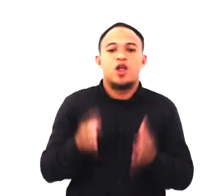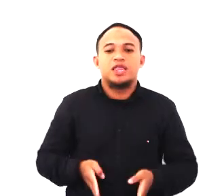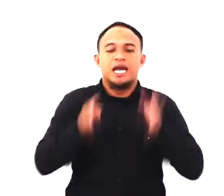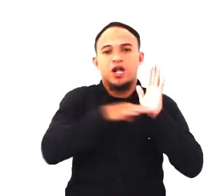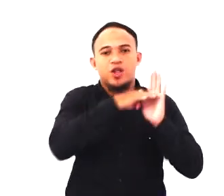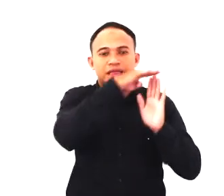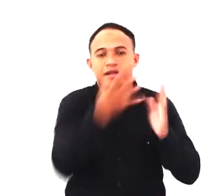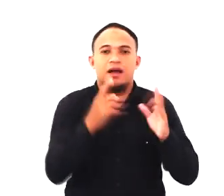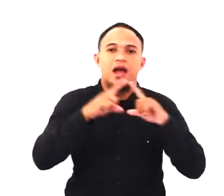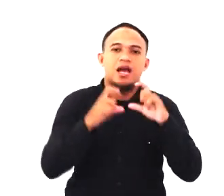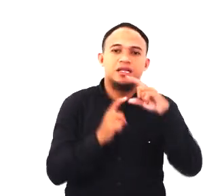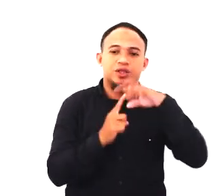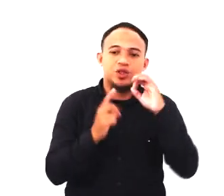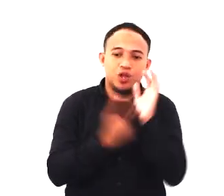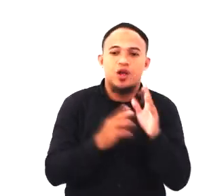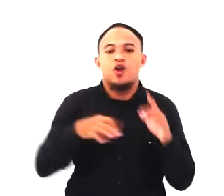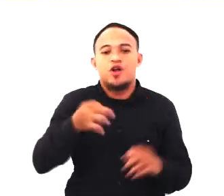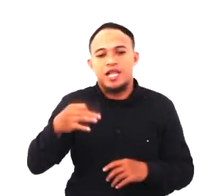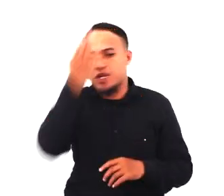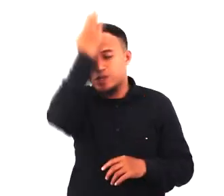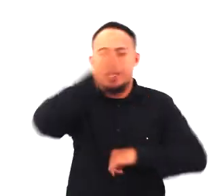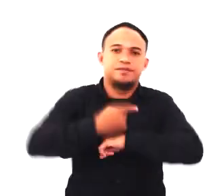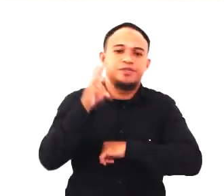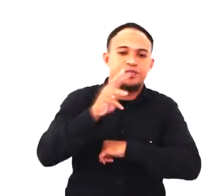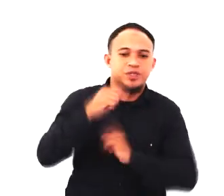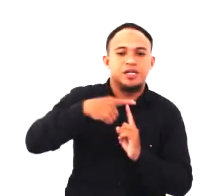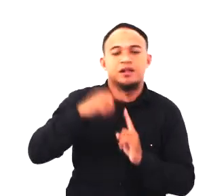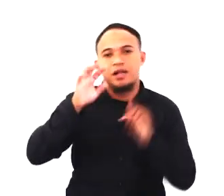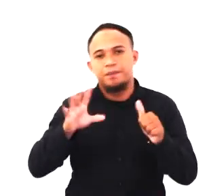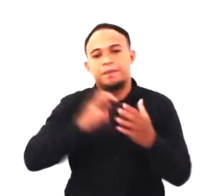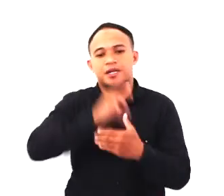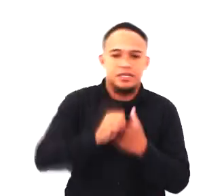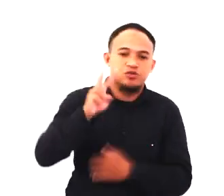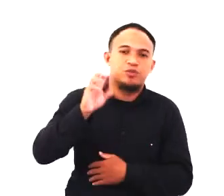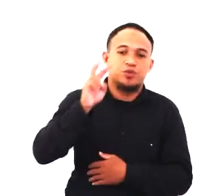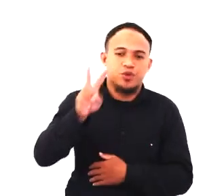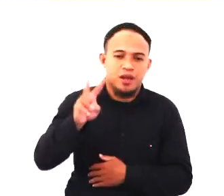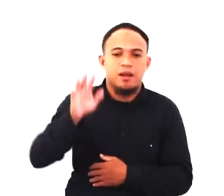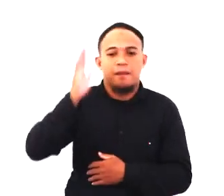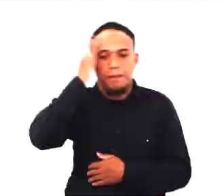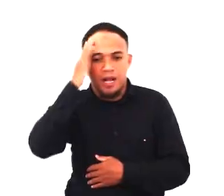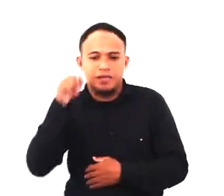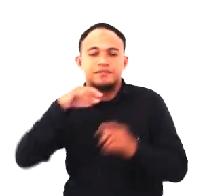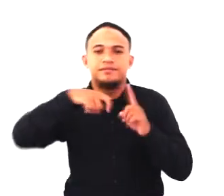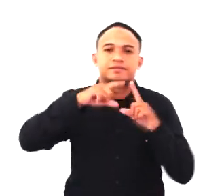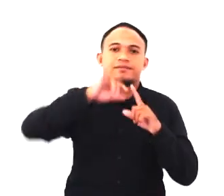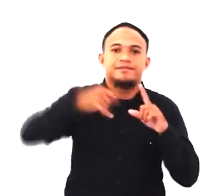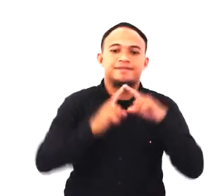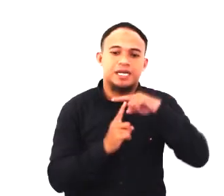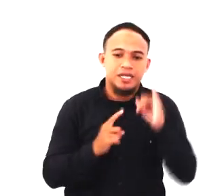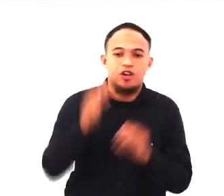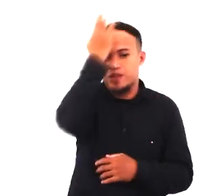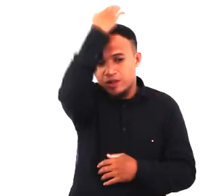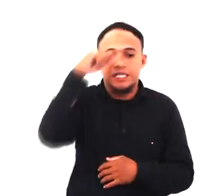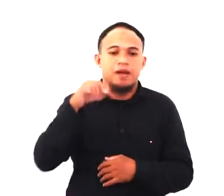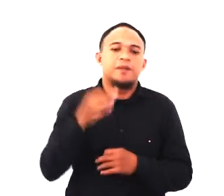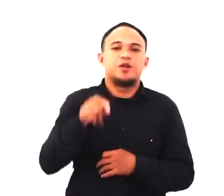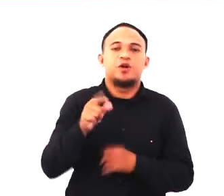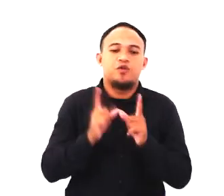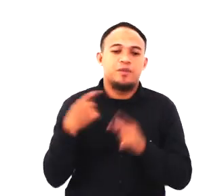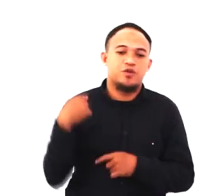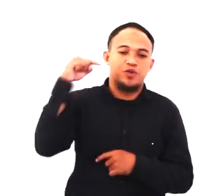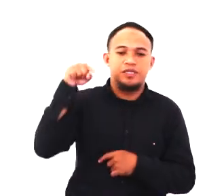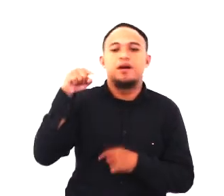Haruna, di Hotel Aston, Kota Gorontalo pada Minggu 6 Maret 2022. Kepada Kajati yang baru,